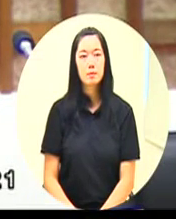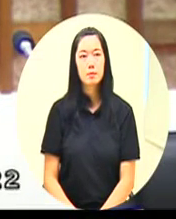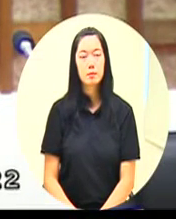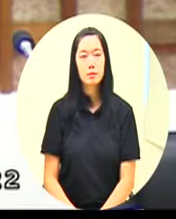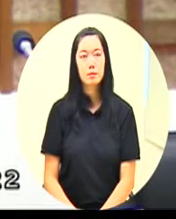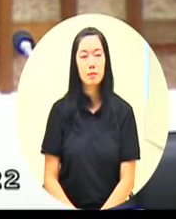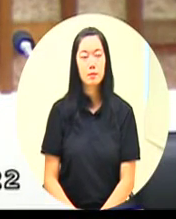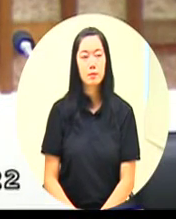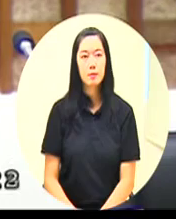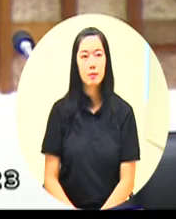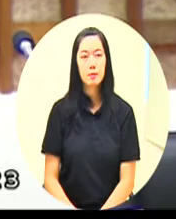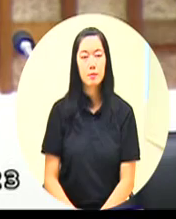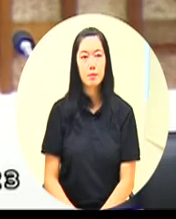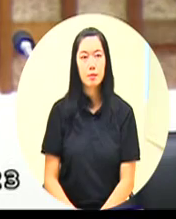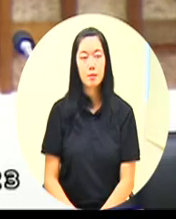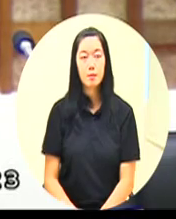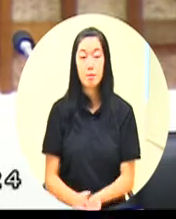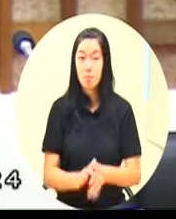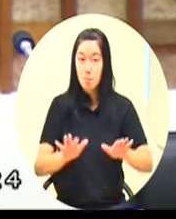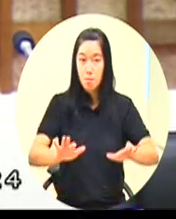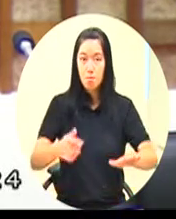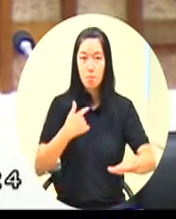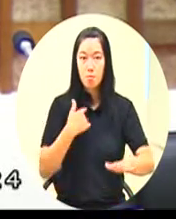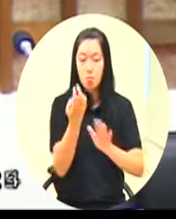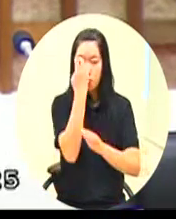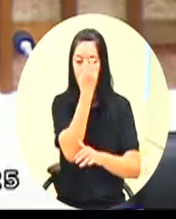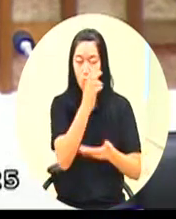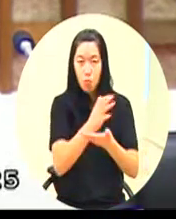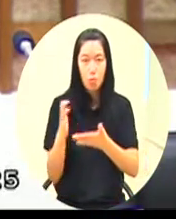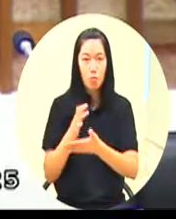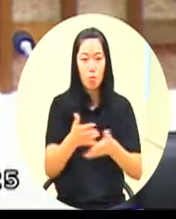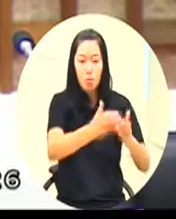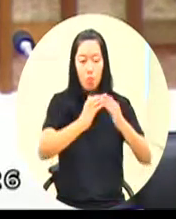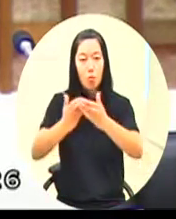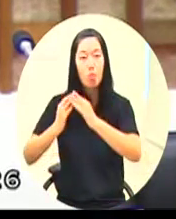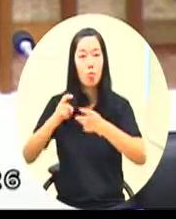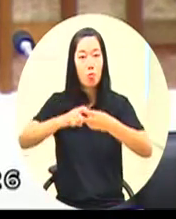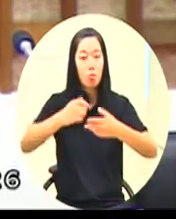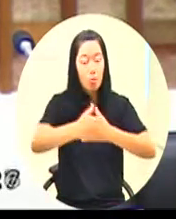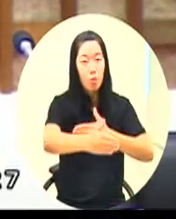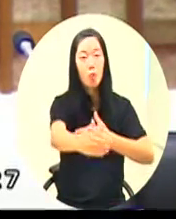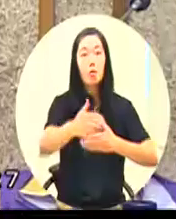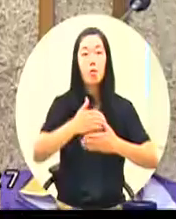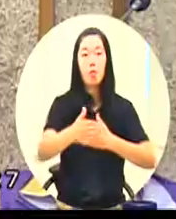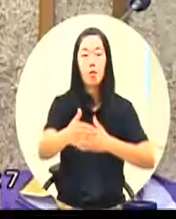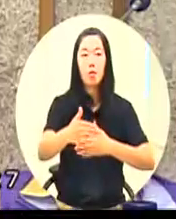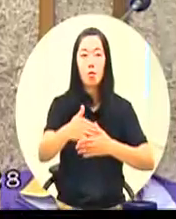搞得很混乱。 包留言的话，目前我们目前省的复建工程的部分哈，就是有